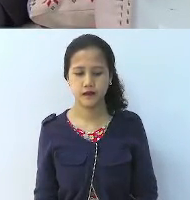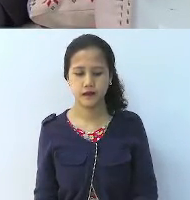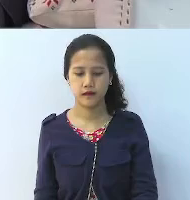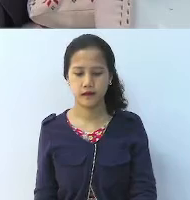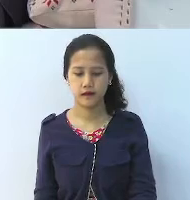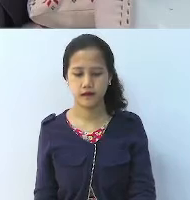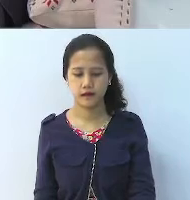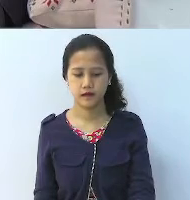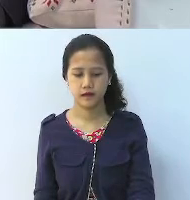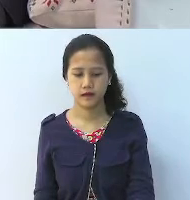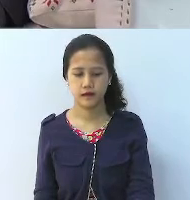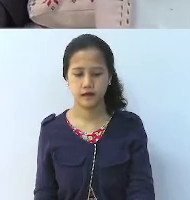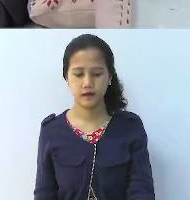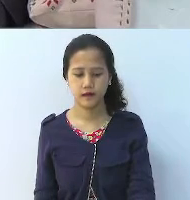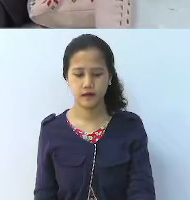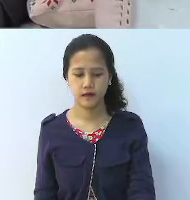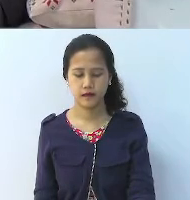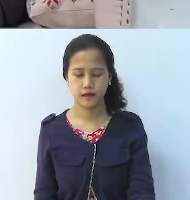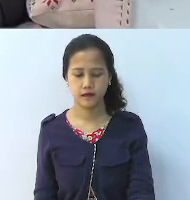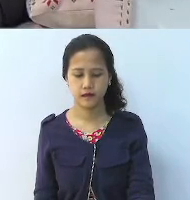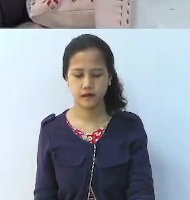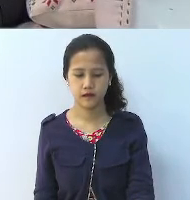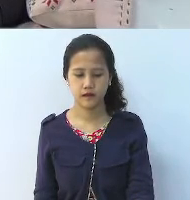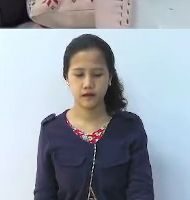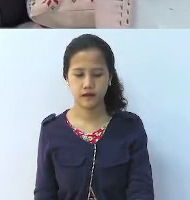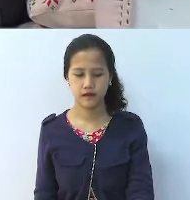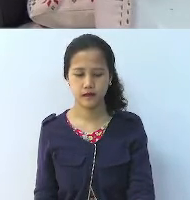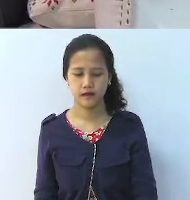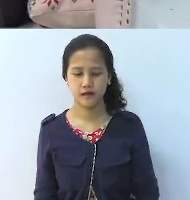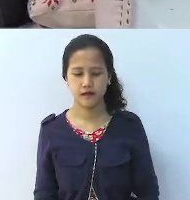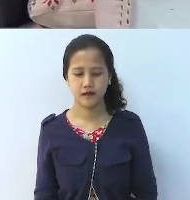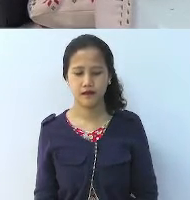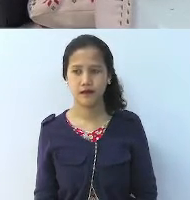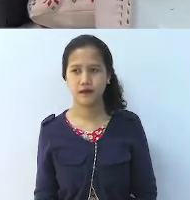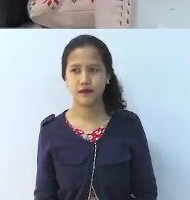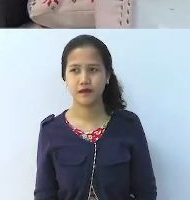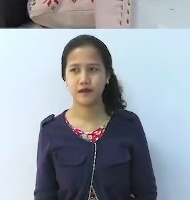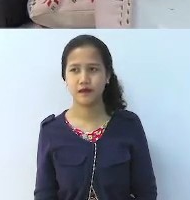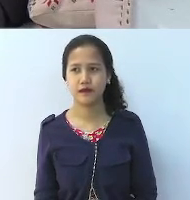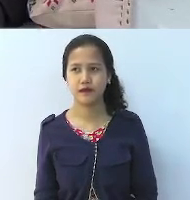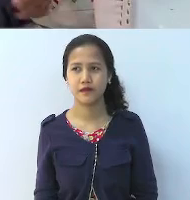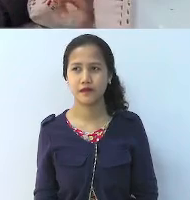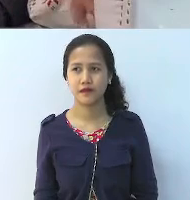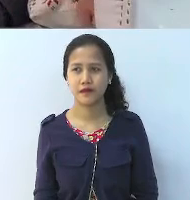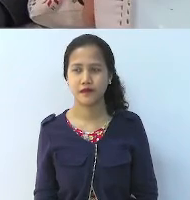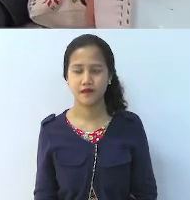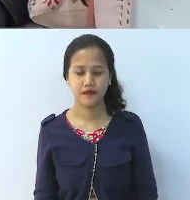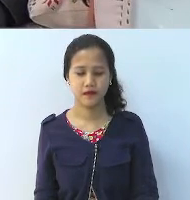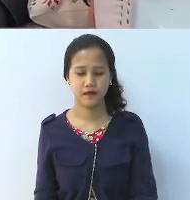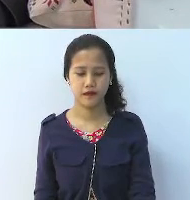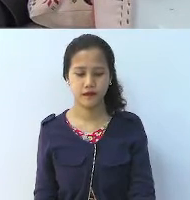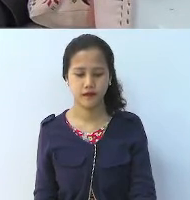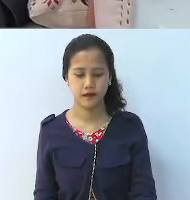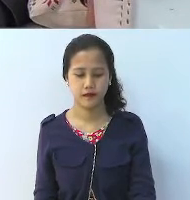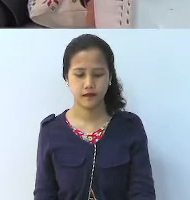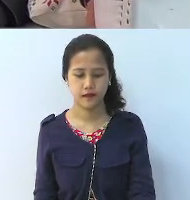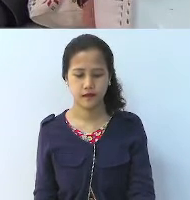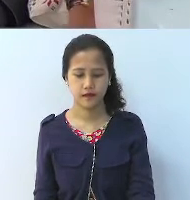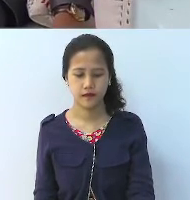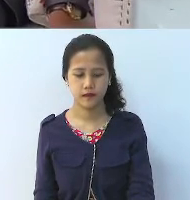Yung wallet ang maiging hilutin. Balitan ang wallet. Say ko. Oo, ayan. Sabi dito,